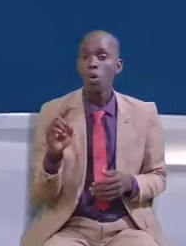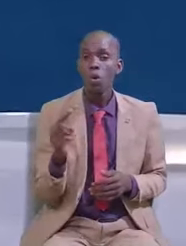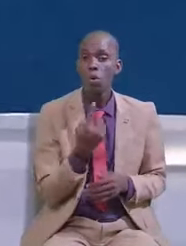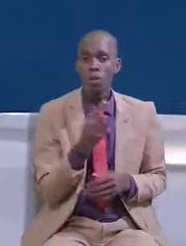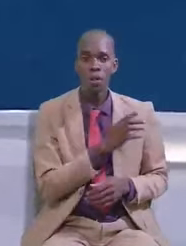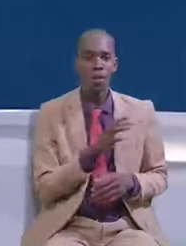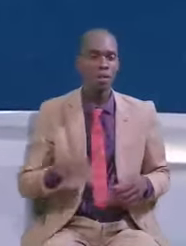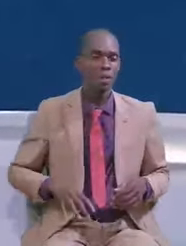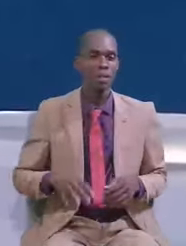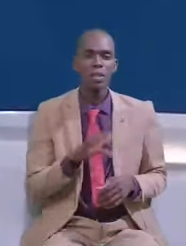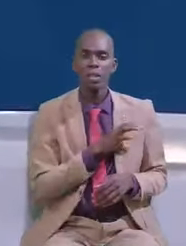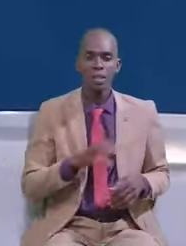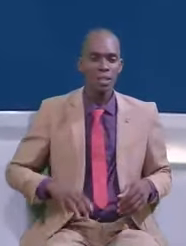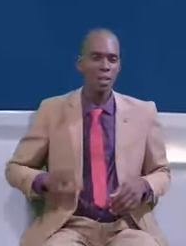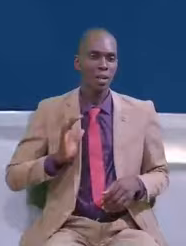Christ notre Sauveur,